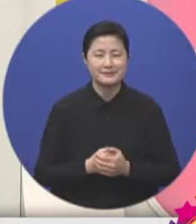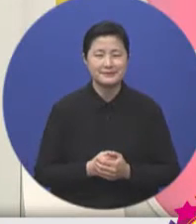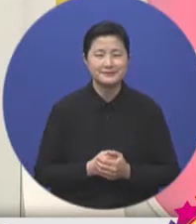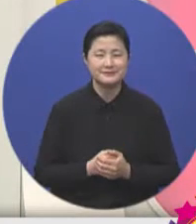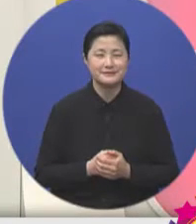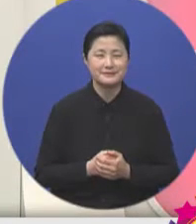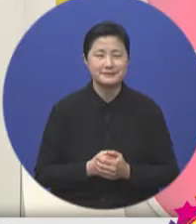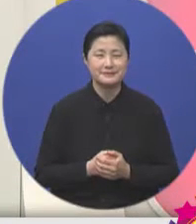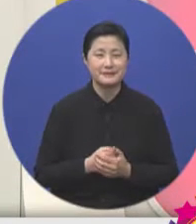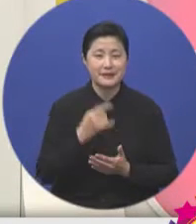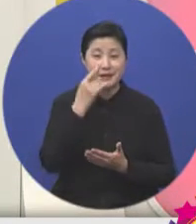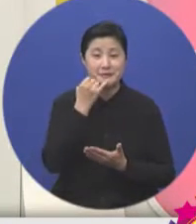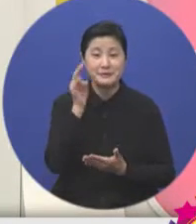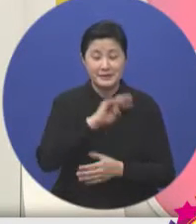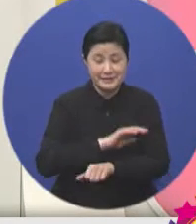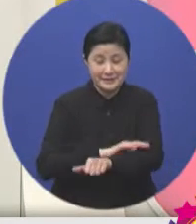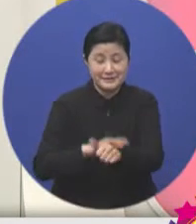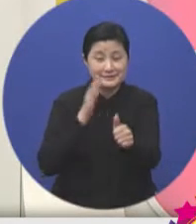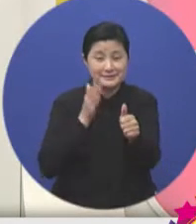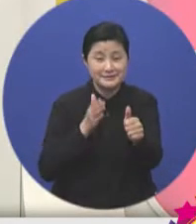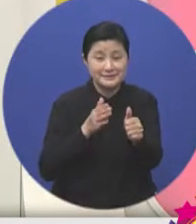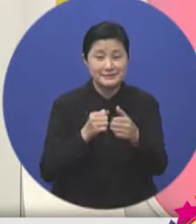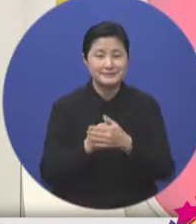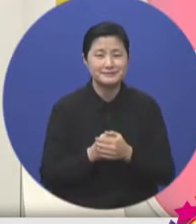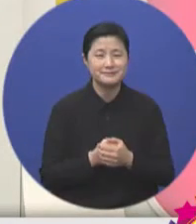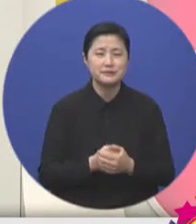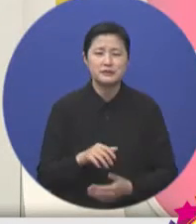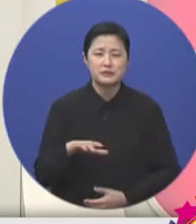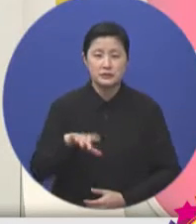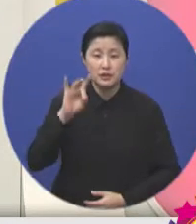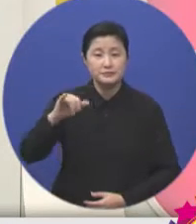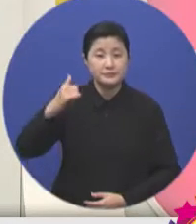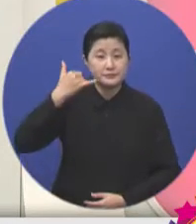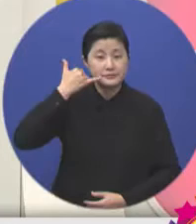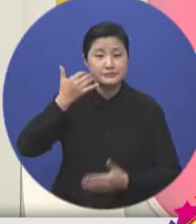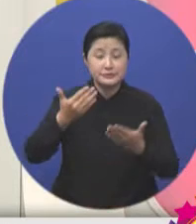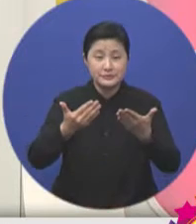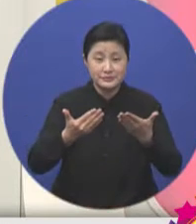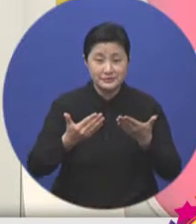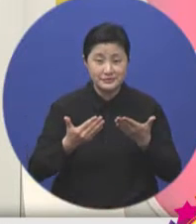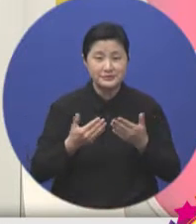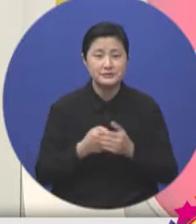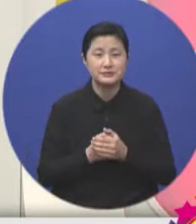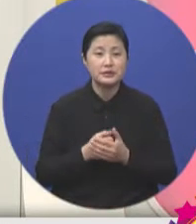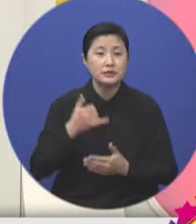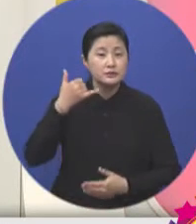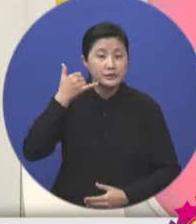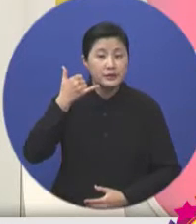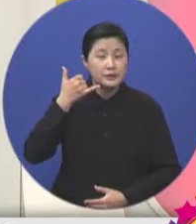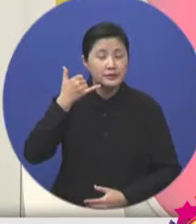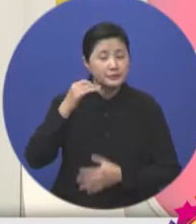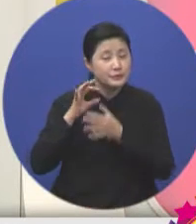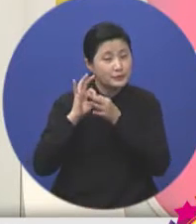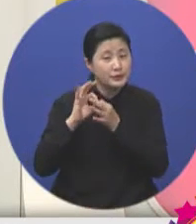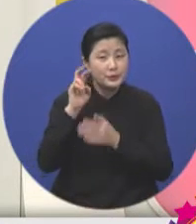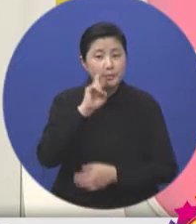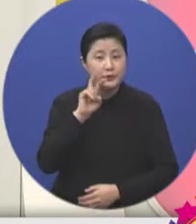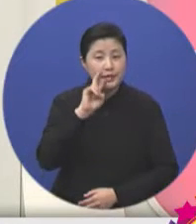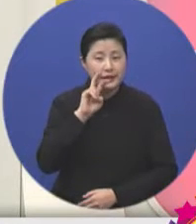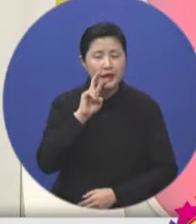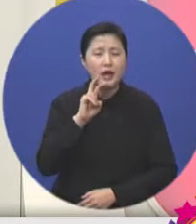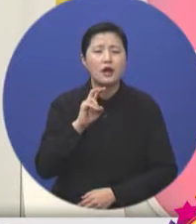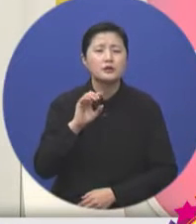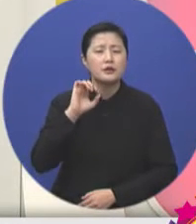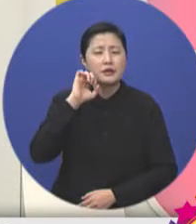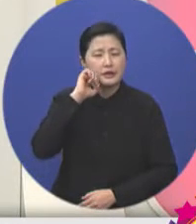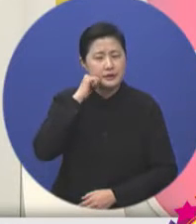네네. 어머님 노래 잘 불러주시고요. 네. 처음 전화 주신 거라서 좀 이렇게 수화기를 통해서 노래하는 게 좀